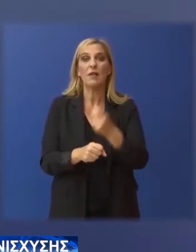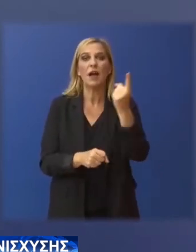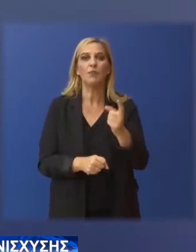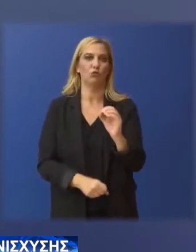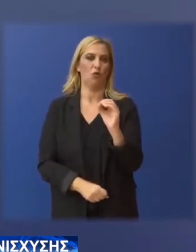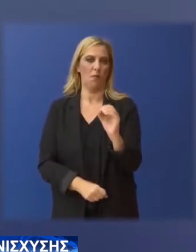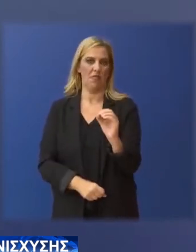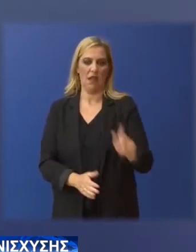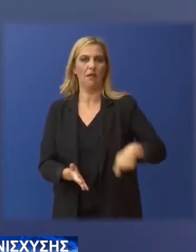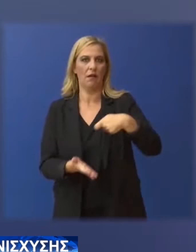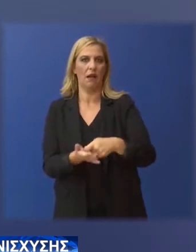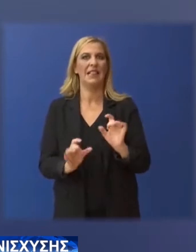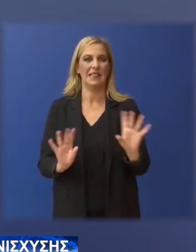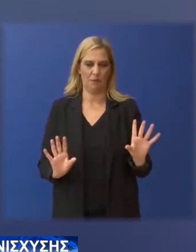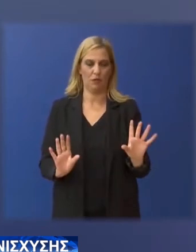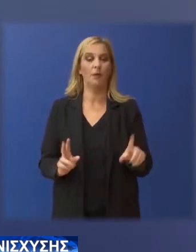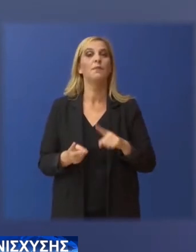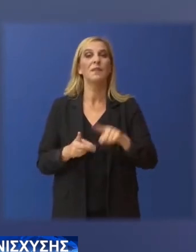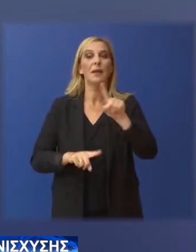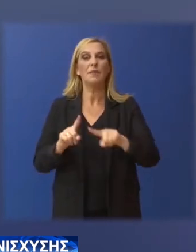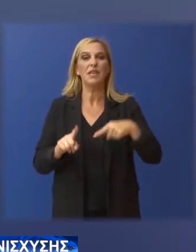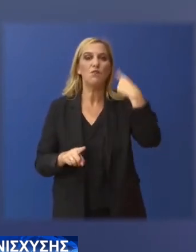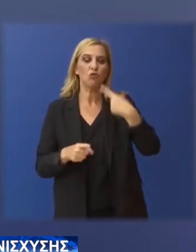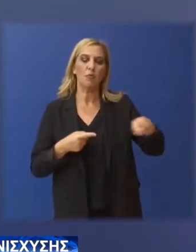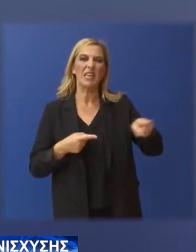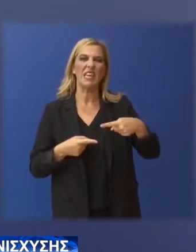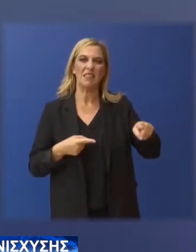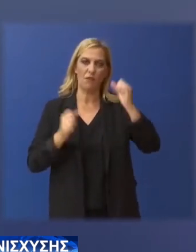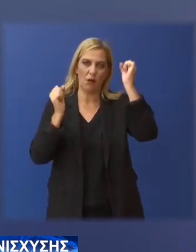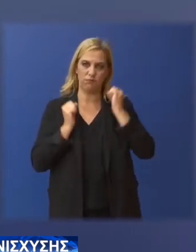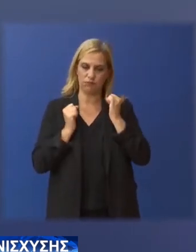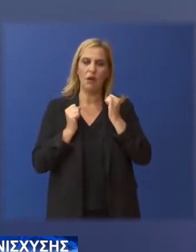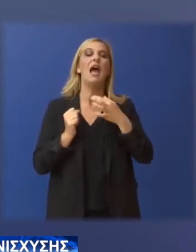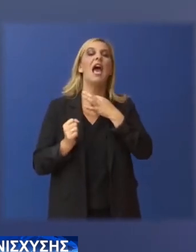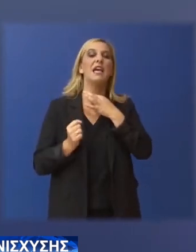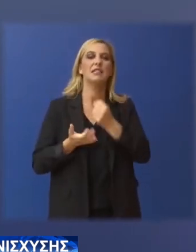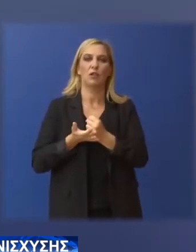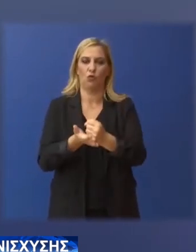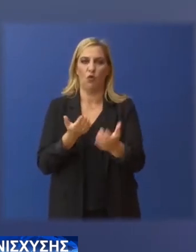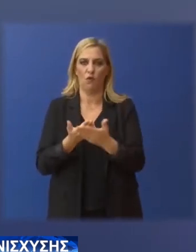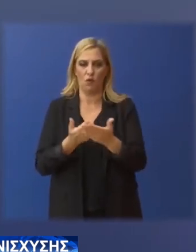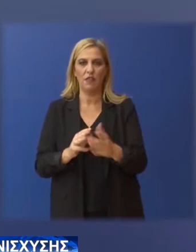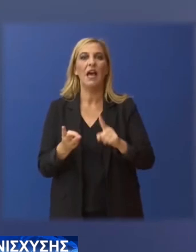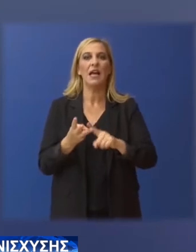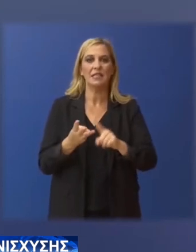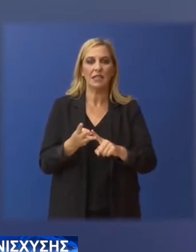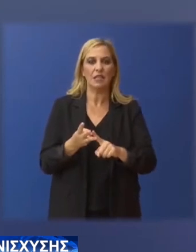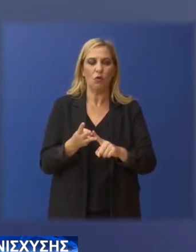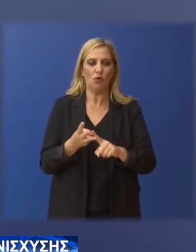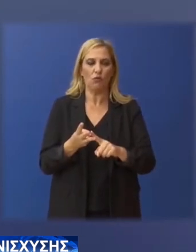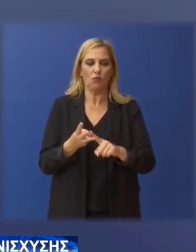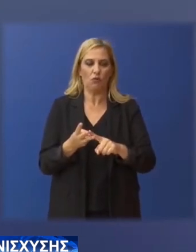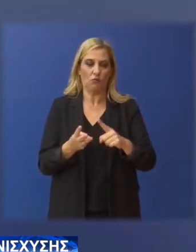όσους αδικεί η προσωπική διαφορά, καταβάλλεται έκτακτη αρρωγή και παράλληλα δρομολογείται νέα ετήσια αύξηση στους συνταξιούχους από τον